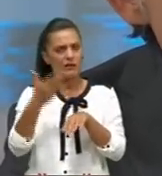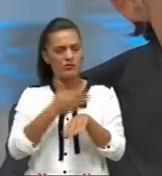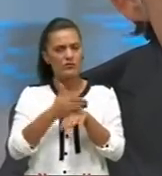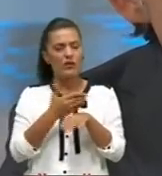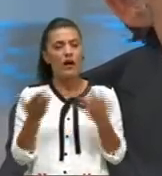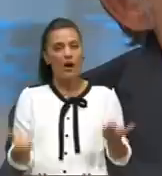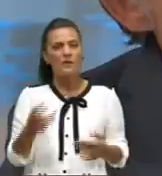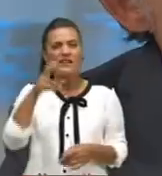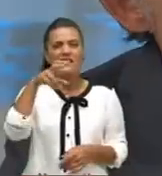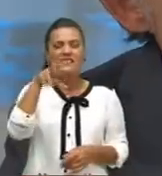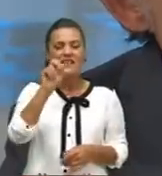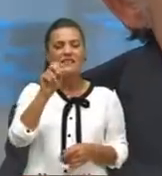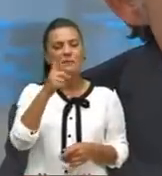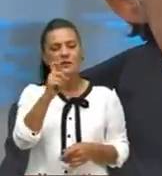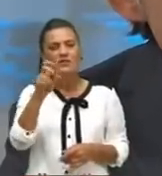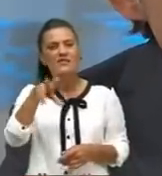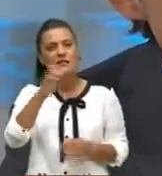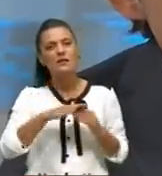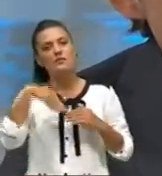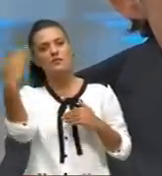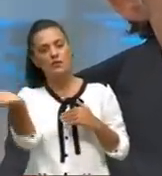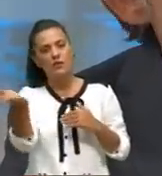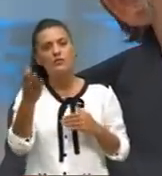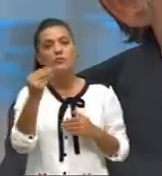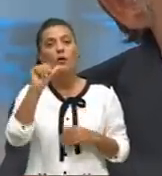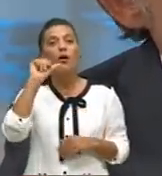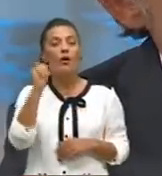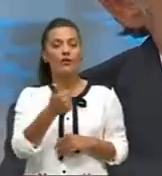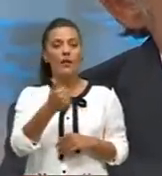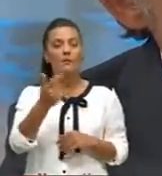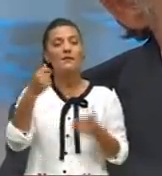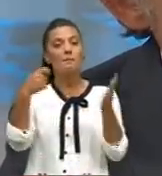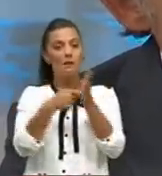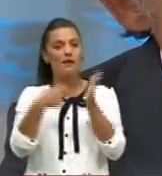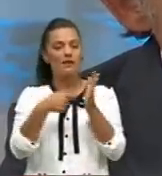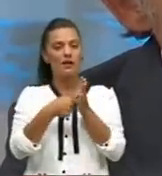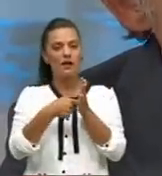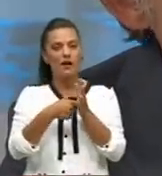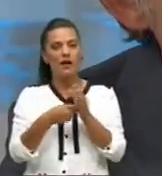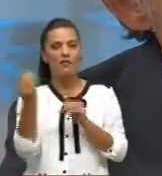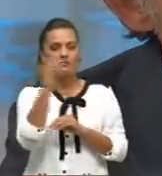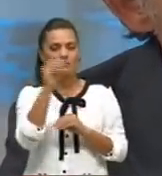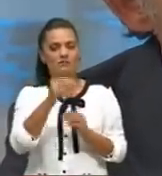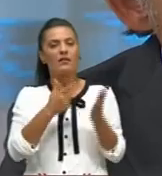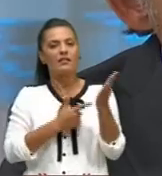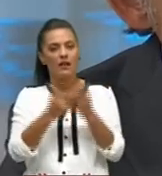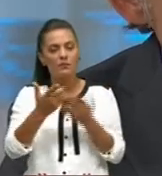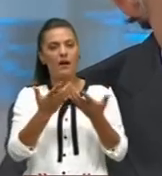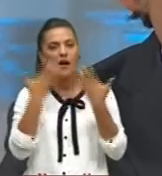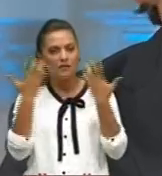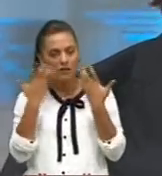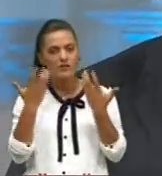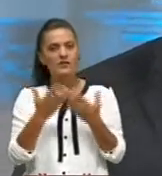ama 80'lerden sonra çok önemli markalarımız doğuyor. Evet. Tarım,